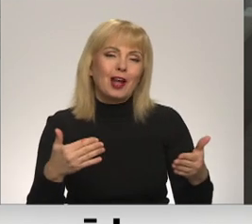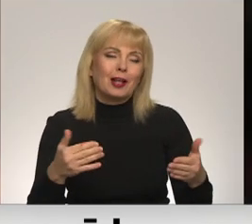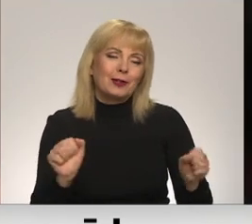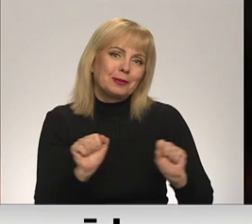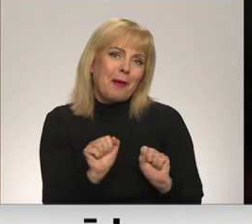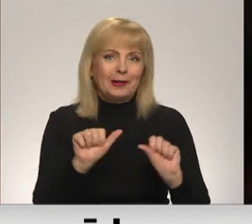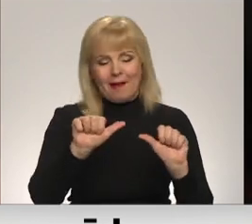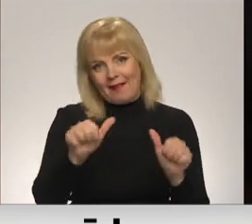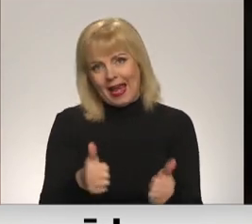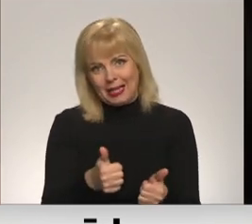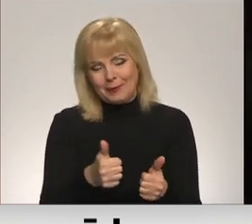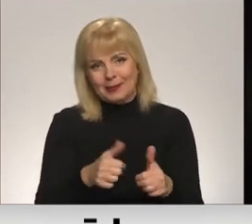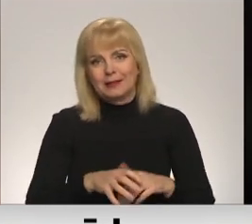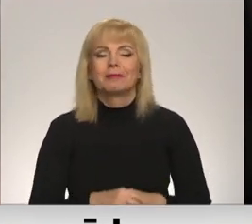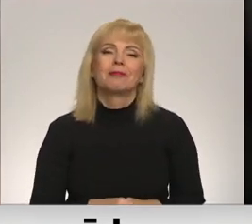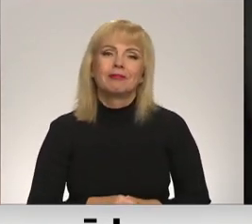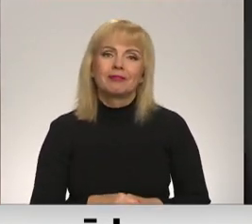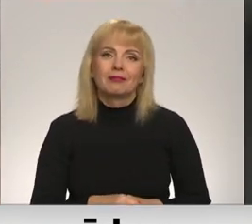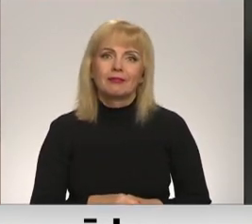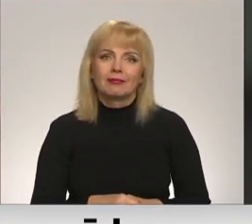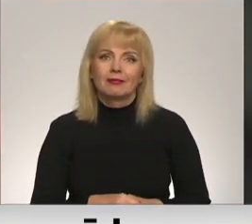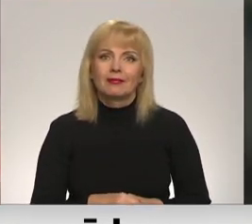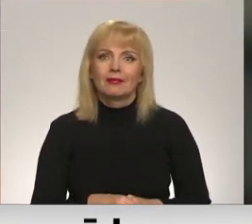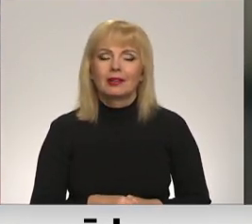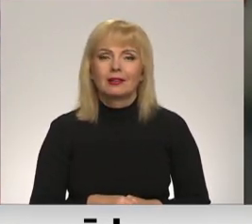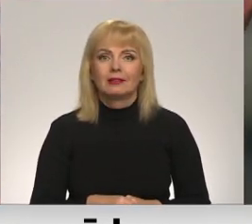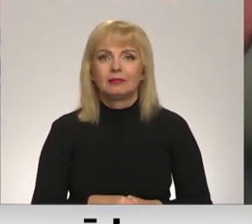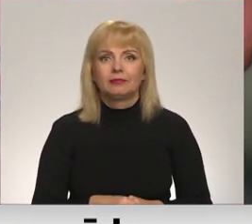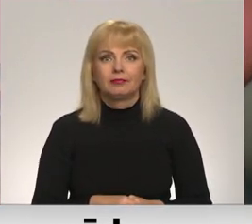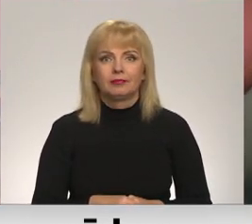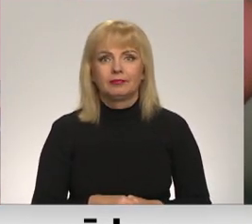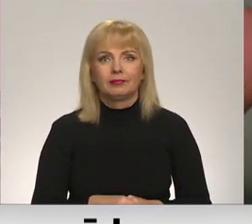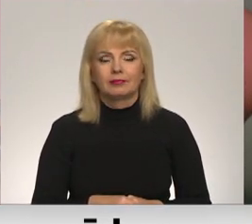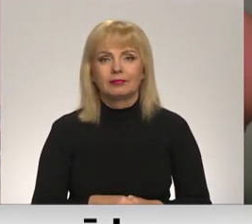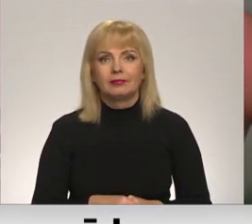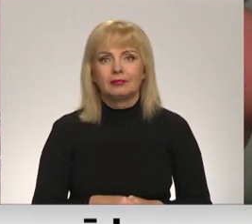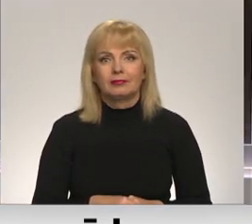veidos. Dāvids Frenefelds, Andris Sarma, Latvijas televīzija.